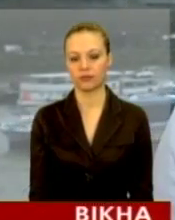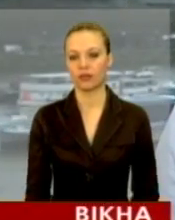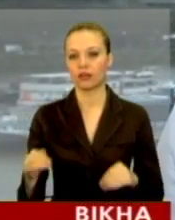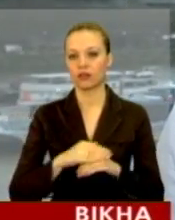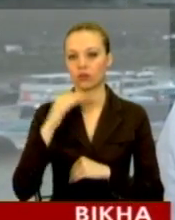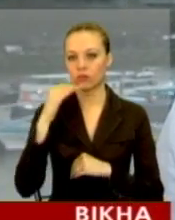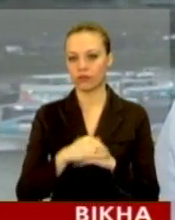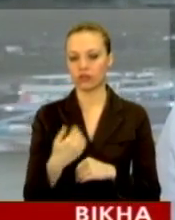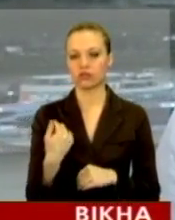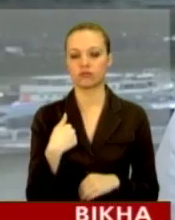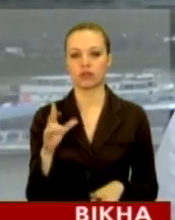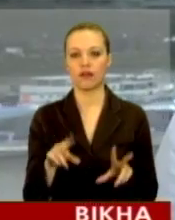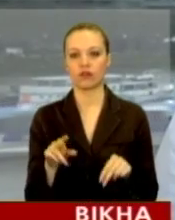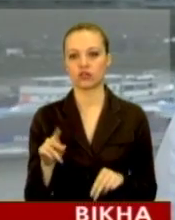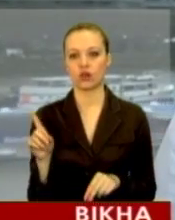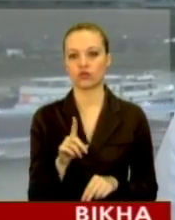Добрий вечір. Я вважаю, що